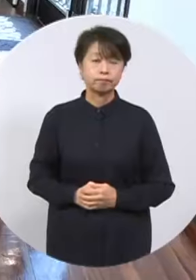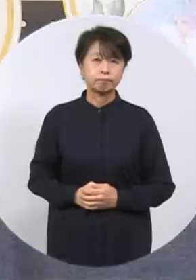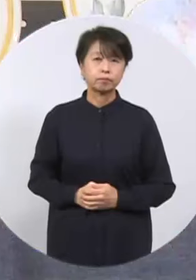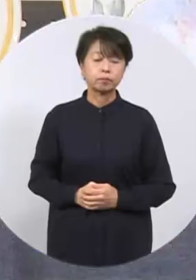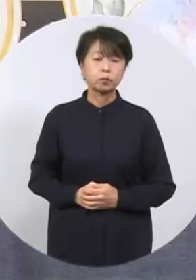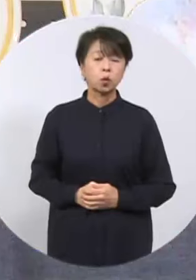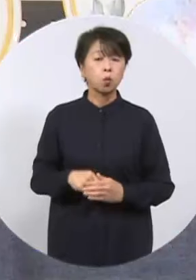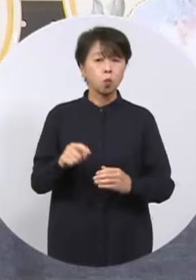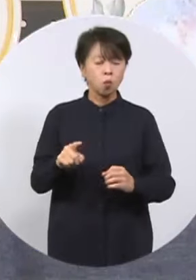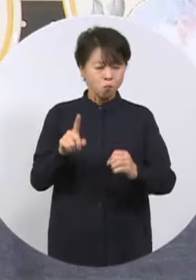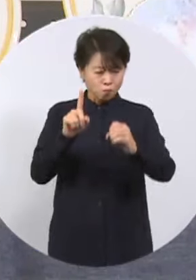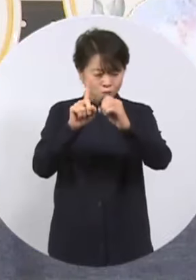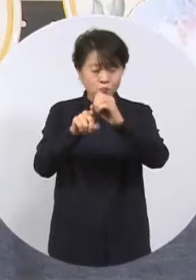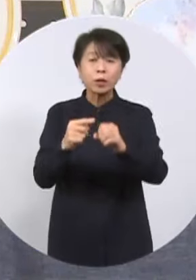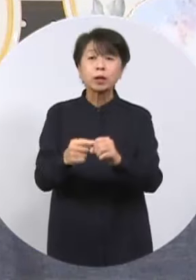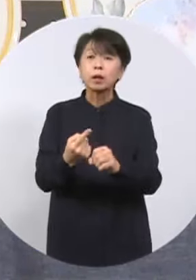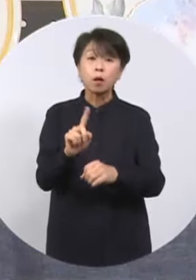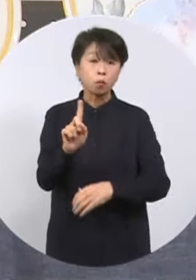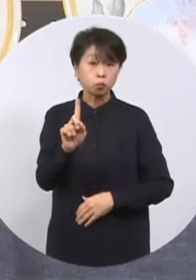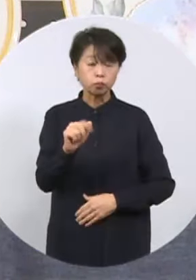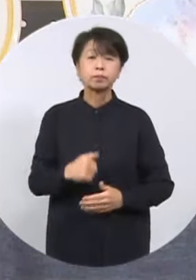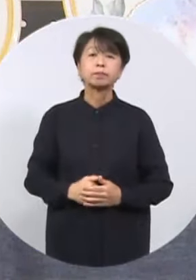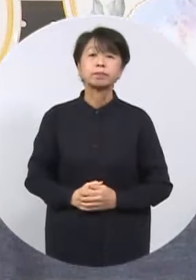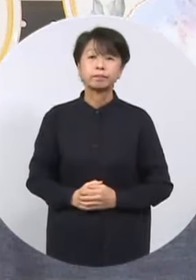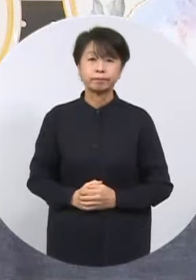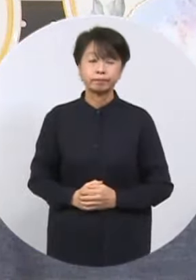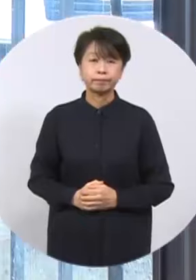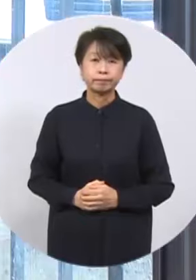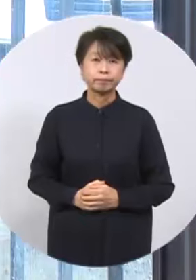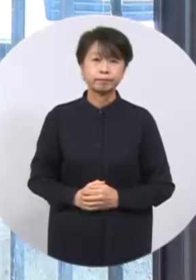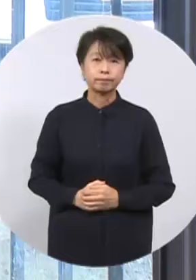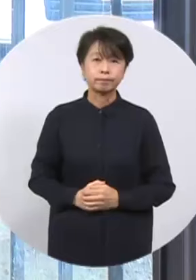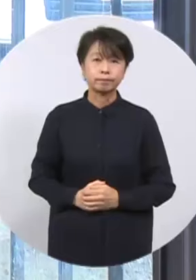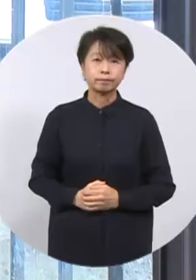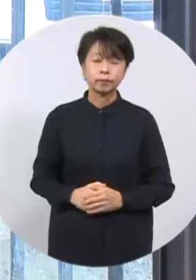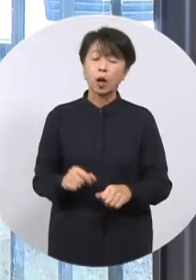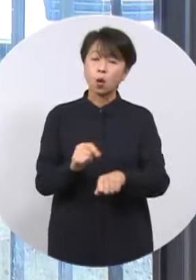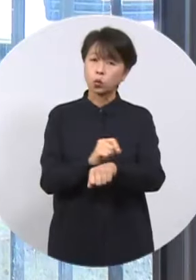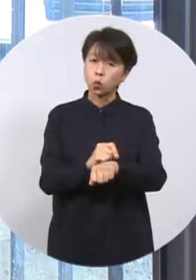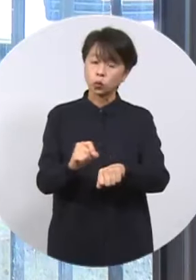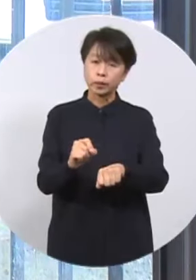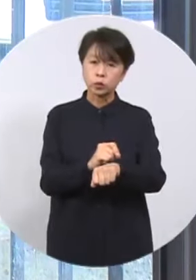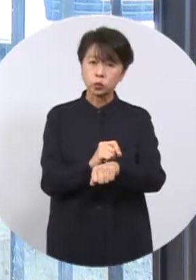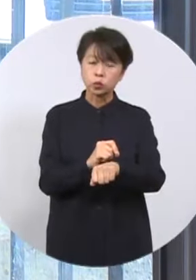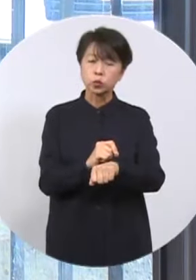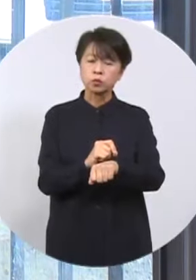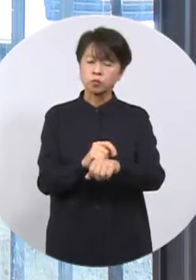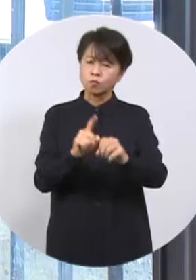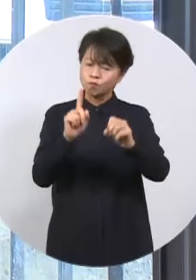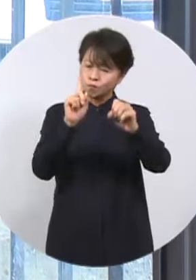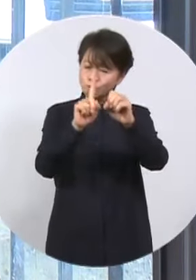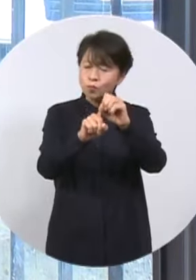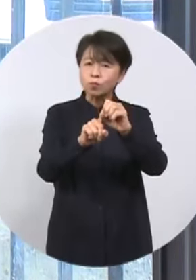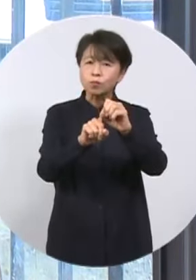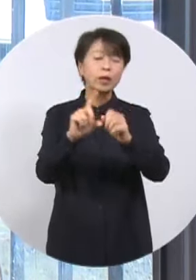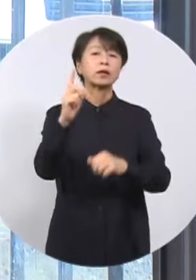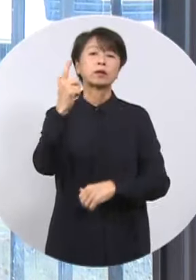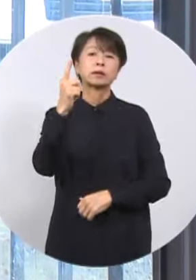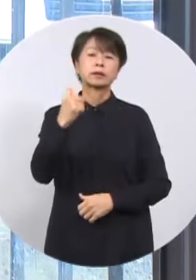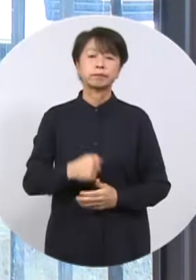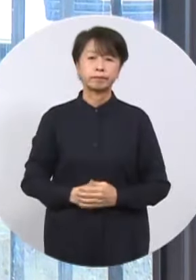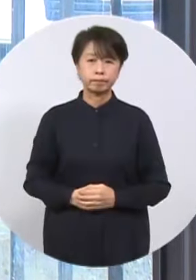思ったきっかけというか何かあったんでしょうか。 特別絵付け師になろうと思っていたわけではない